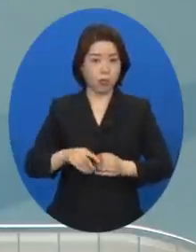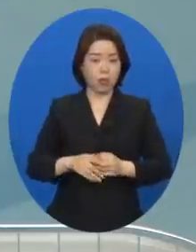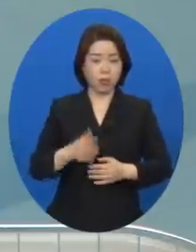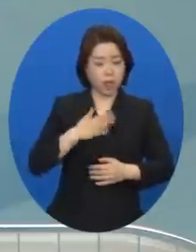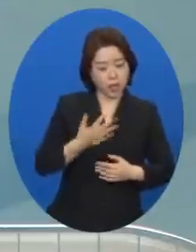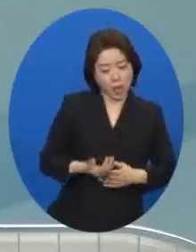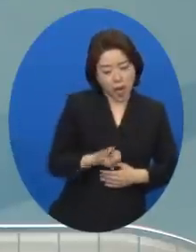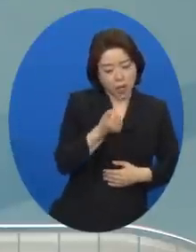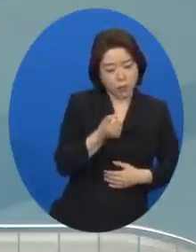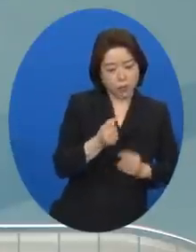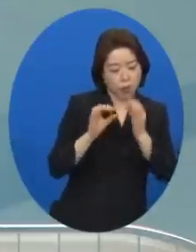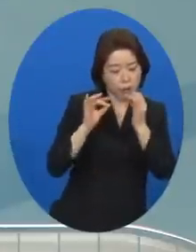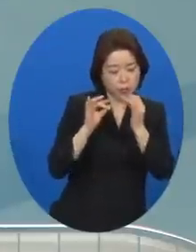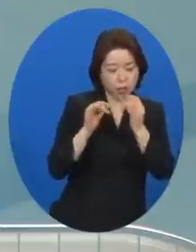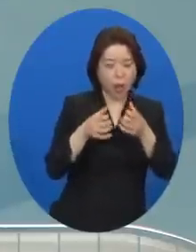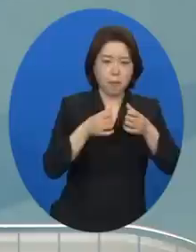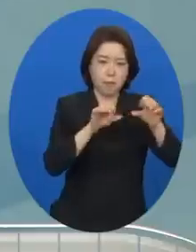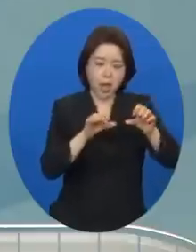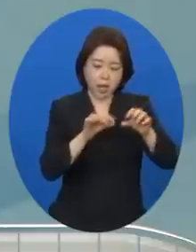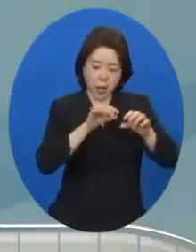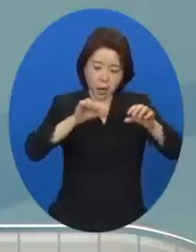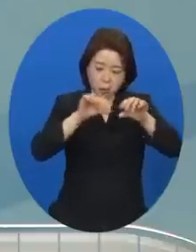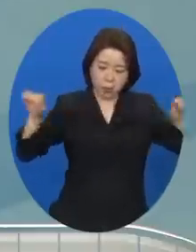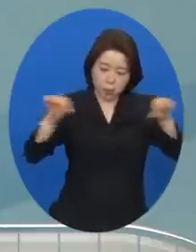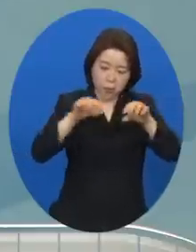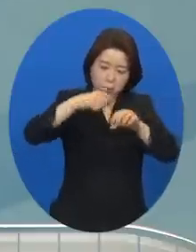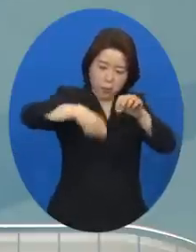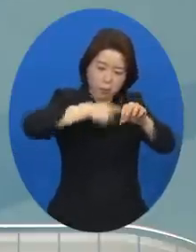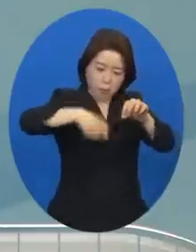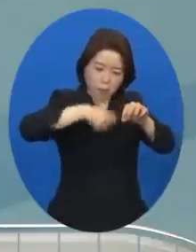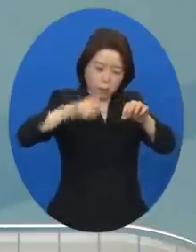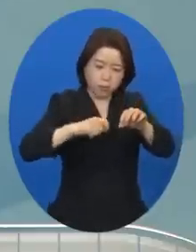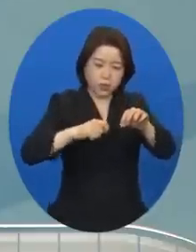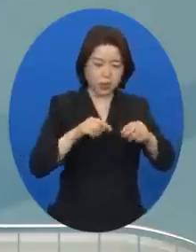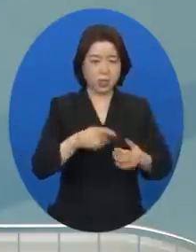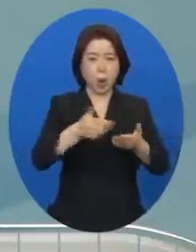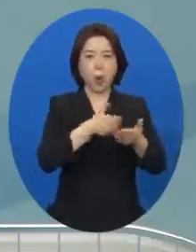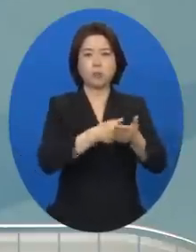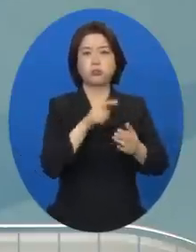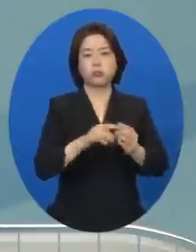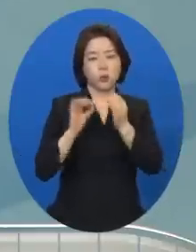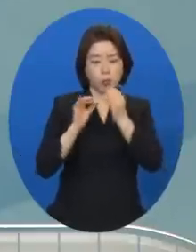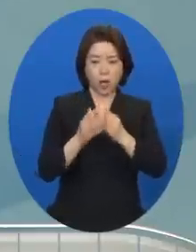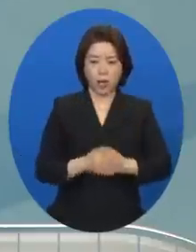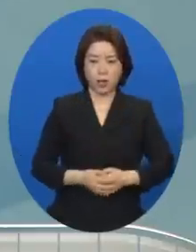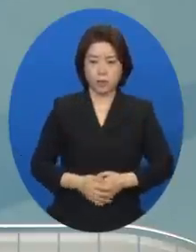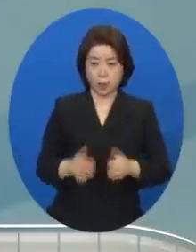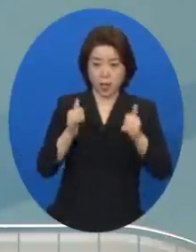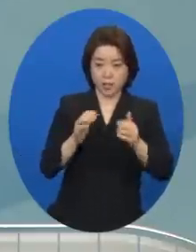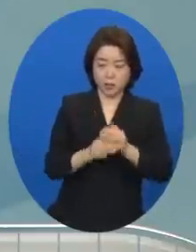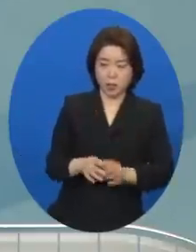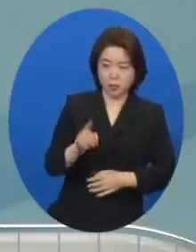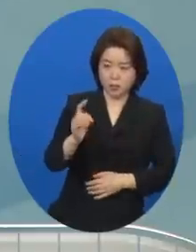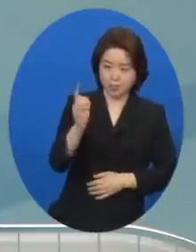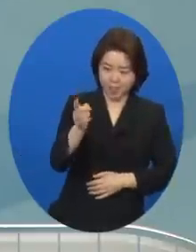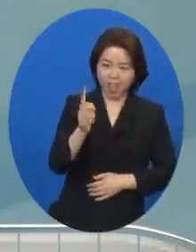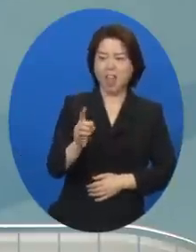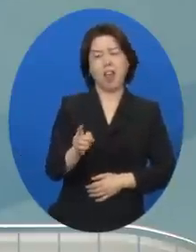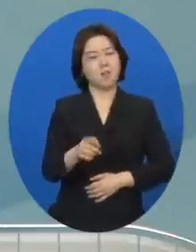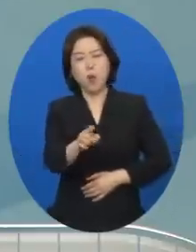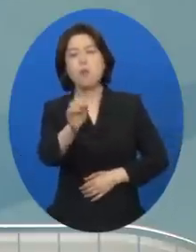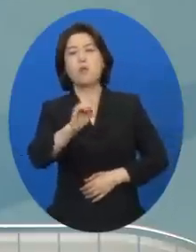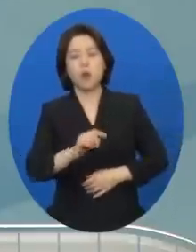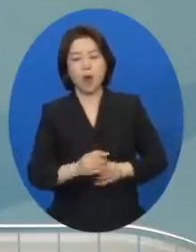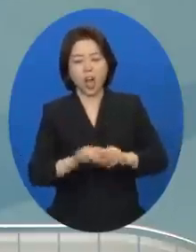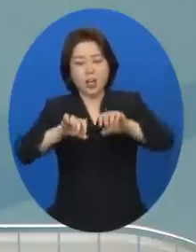가주가 불러 선 깨진 분류 수를 테이프로 붙인 거예요 심사위원이 보고 조롱을 할 정도로 그